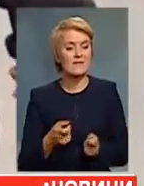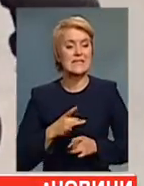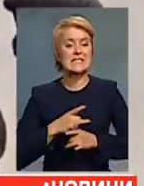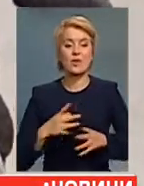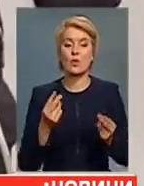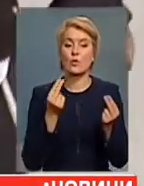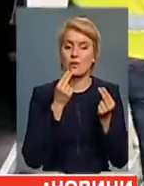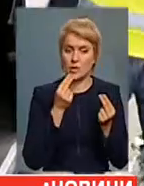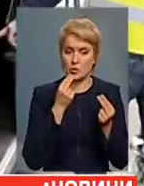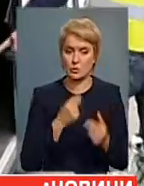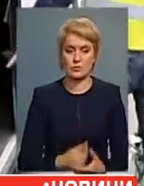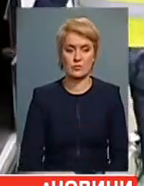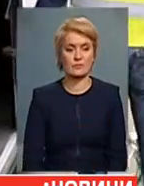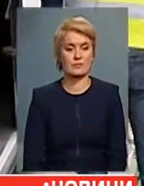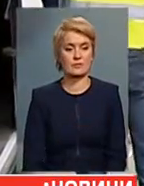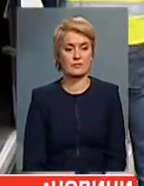святкову їжу.